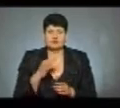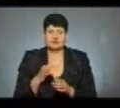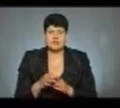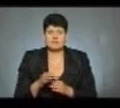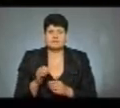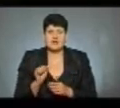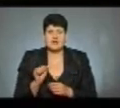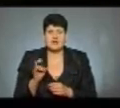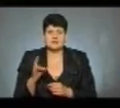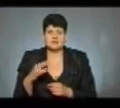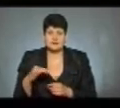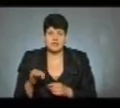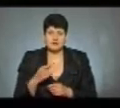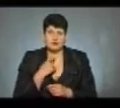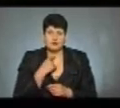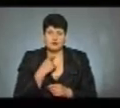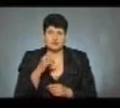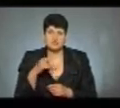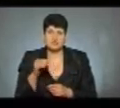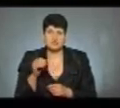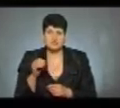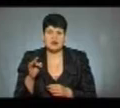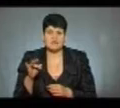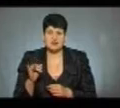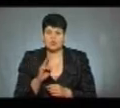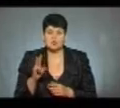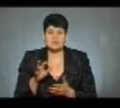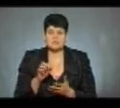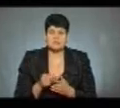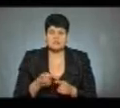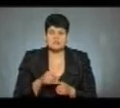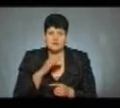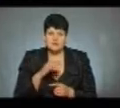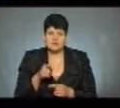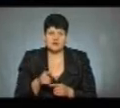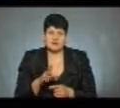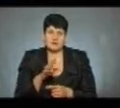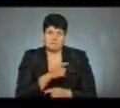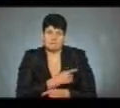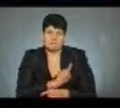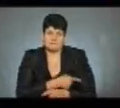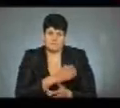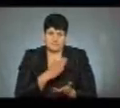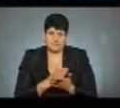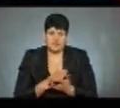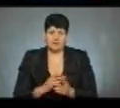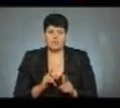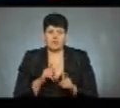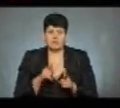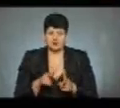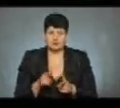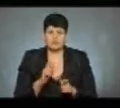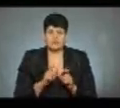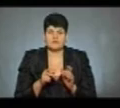Вокал і тексти – за Джефрі. Жоден із них не навчався цьому професійно. Хлопці за освітою фармацевти. Саме для вступу в університет 7 років тому